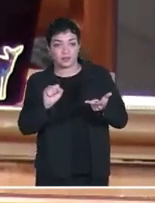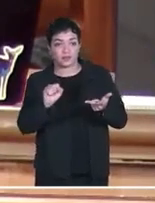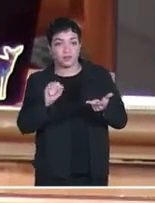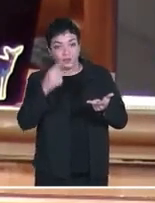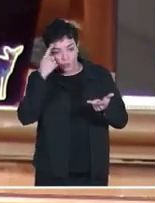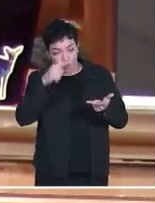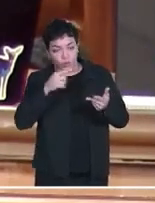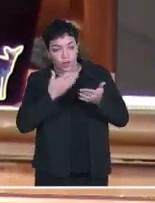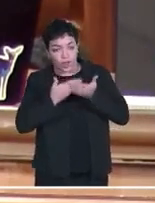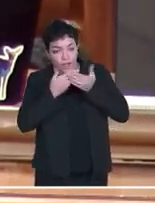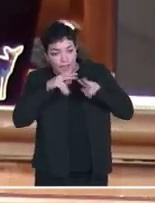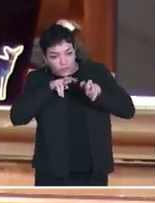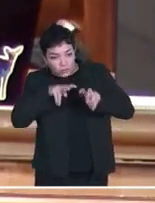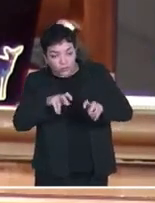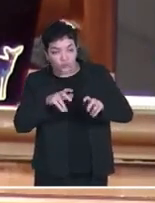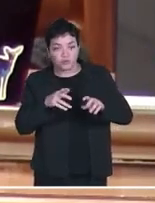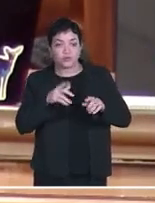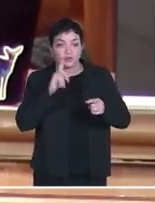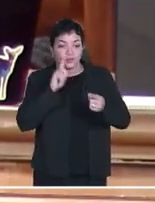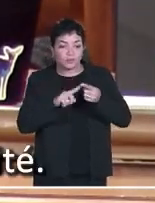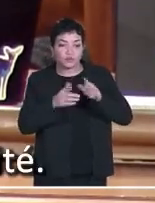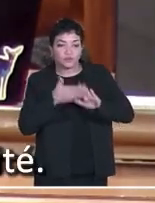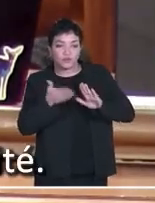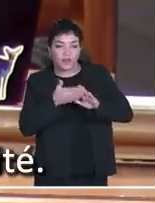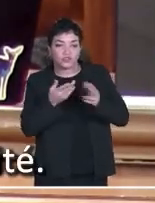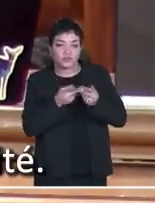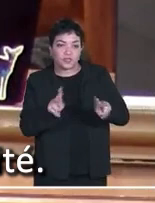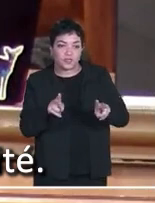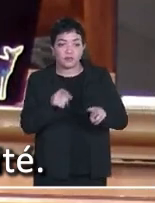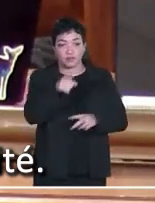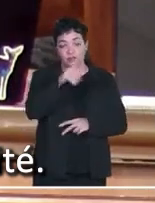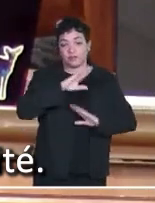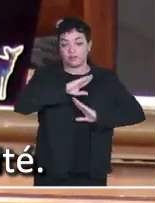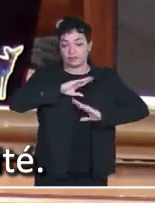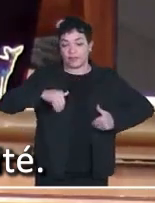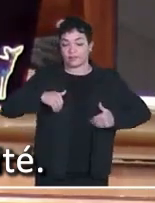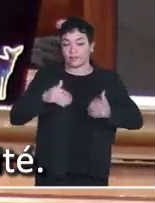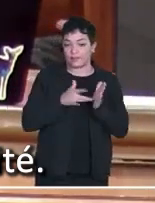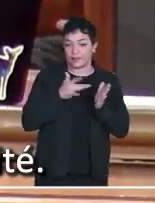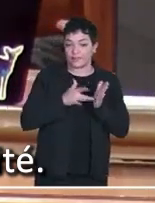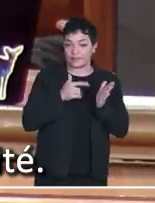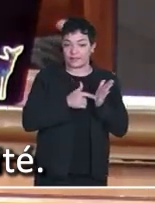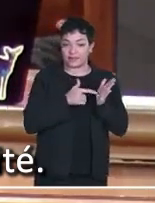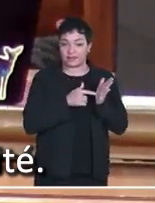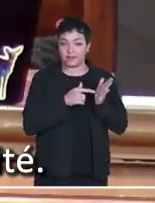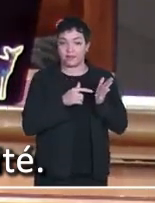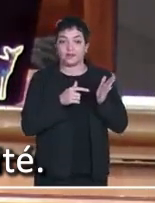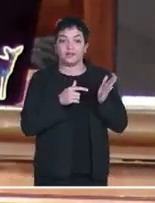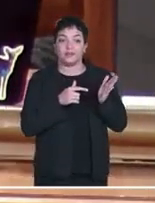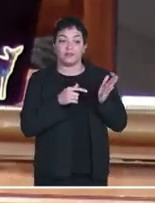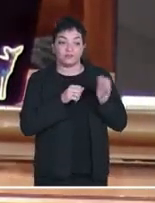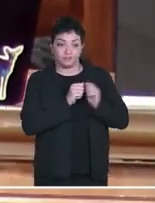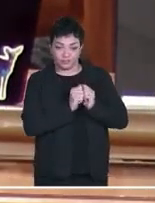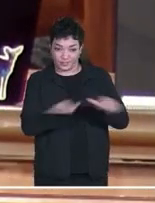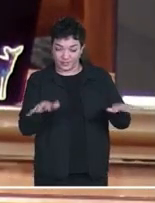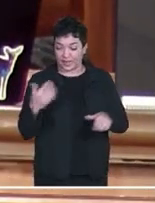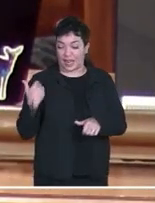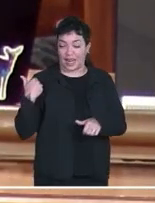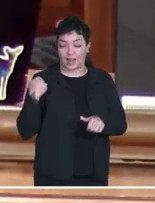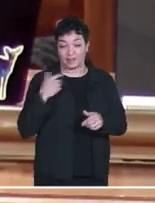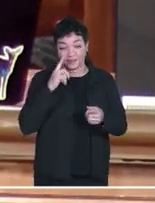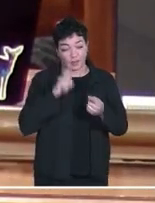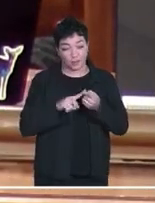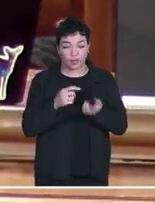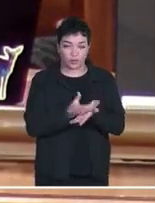de vous présenter le dernier numéro de la revue Cambo qui traite parfaitement de ce sujet d'actualité. Alors vous l'aurez compris,